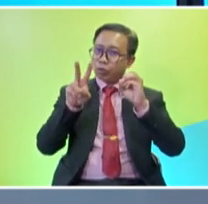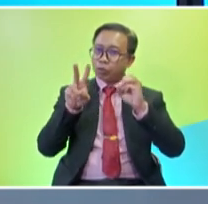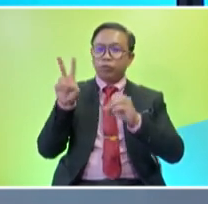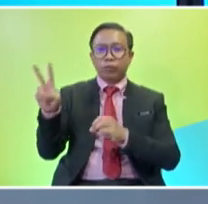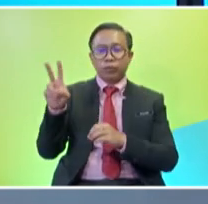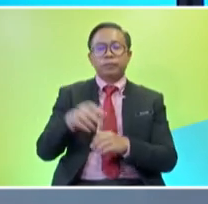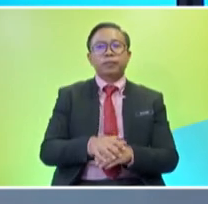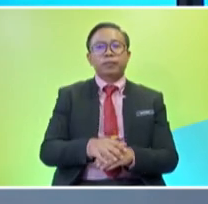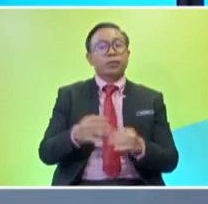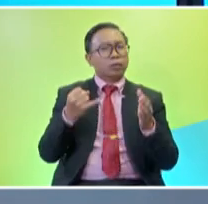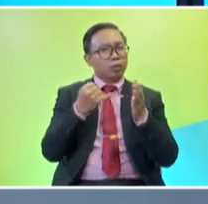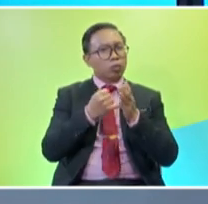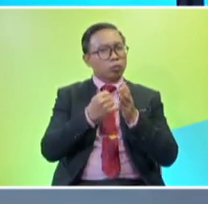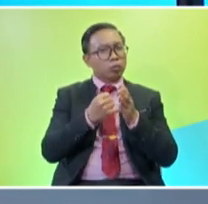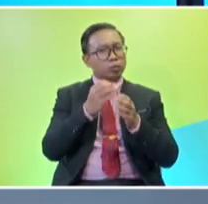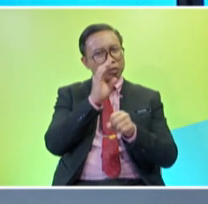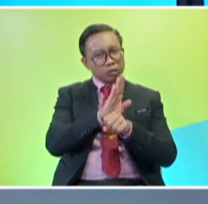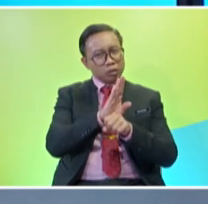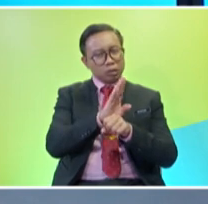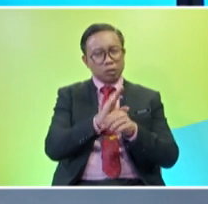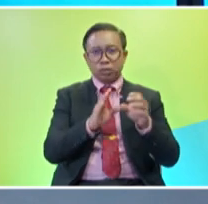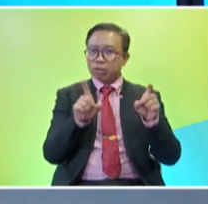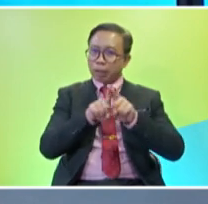paku besi paku besi